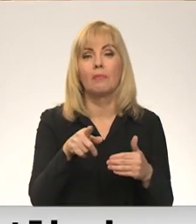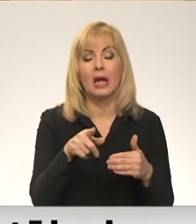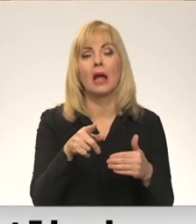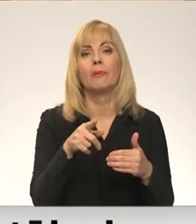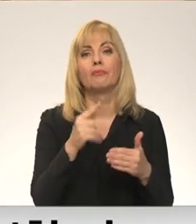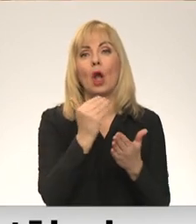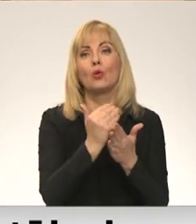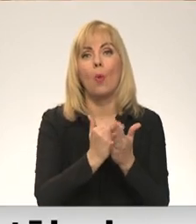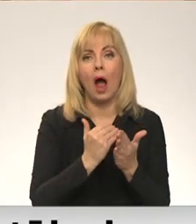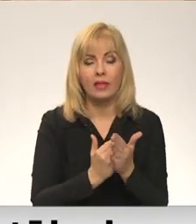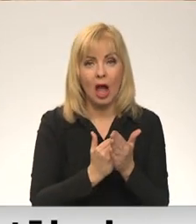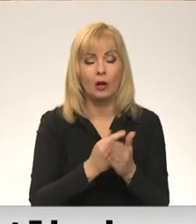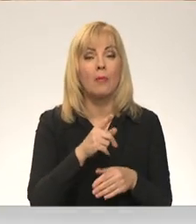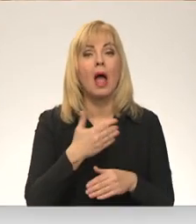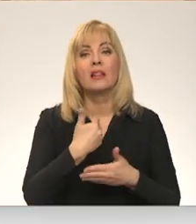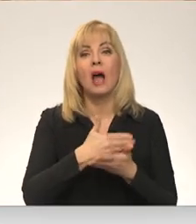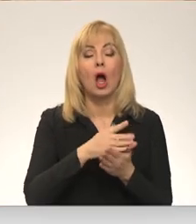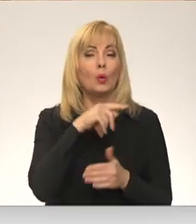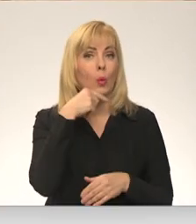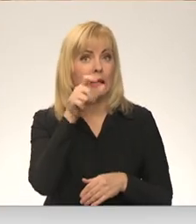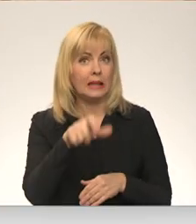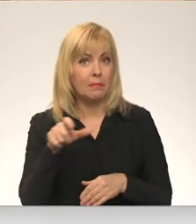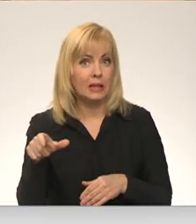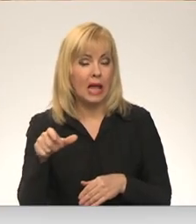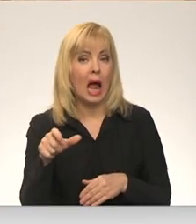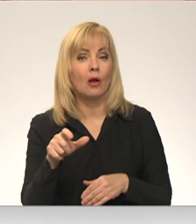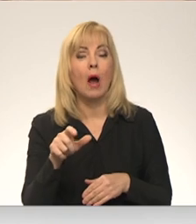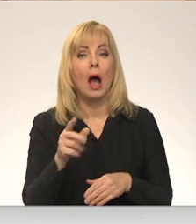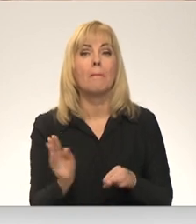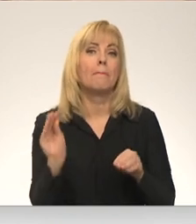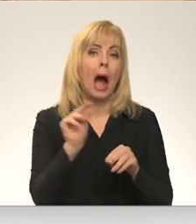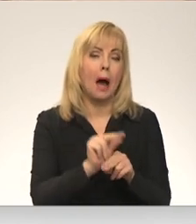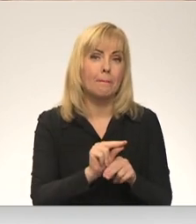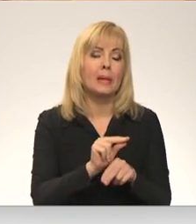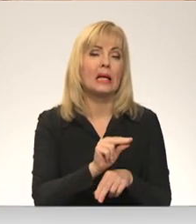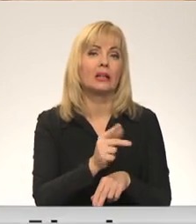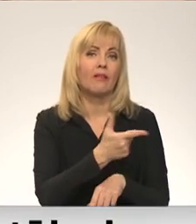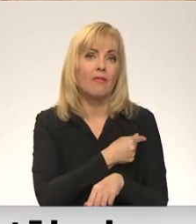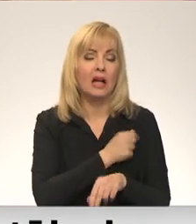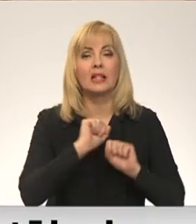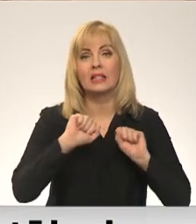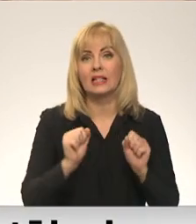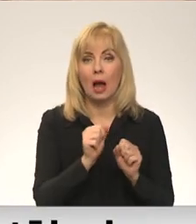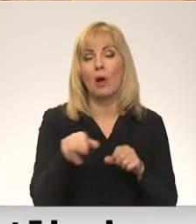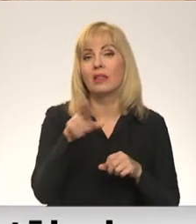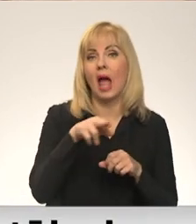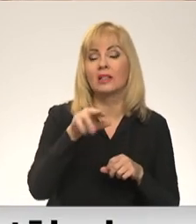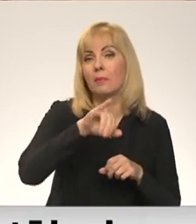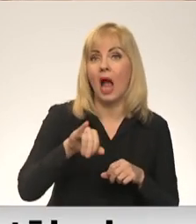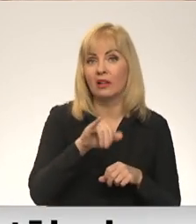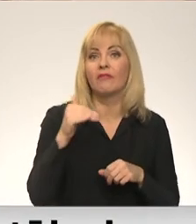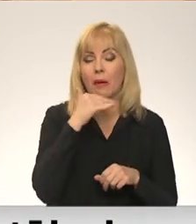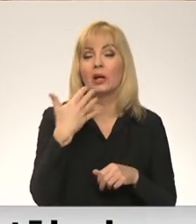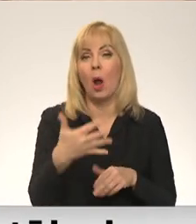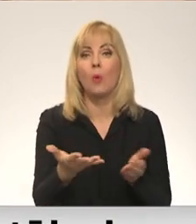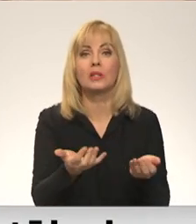noteikumi. Liela daļa gribētāji savas balsta vakcīnas saņēma ziemas periodā, tas bija decembris, janvāris un